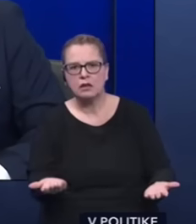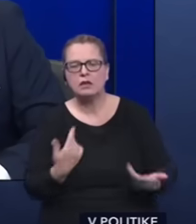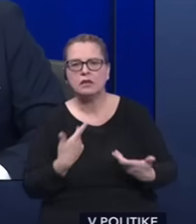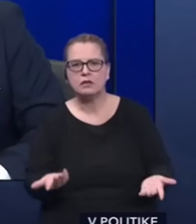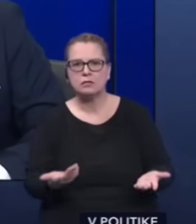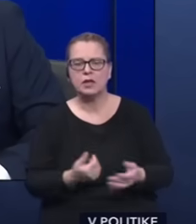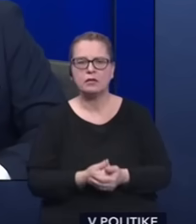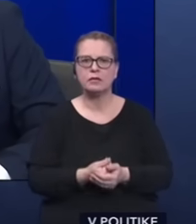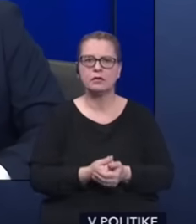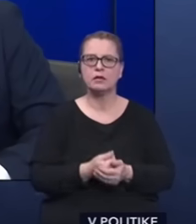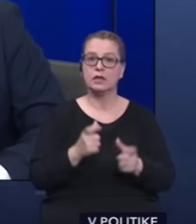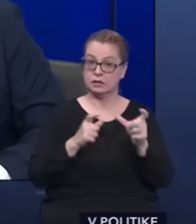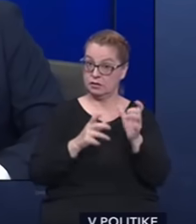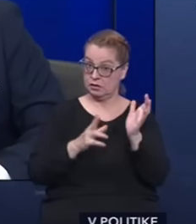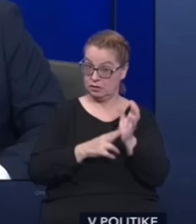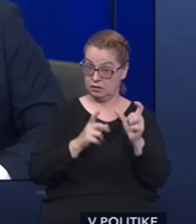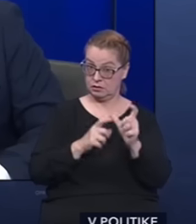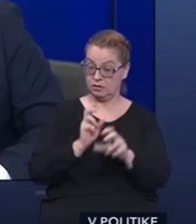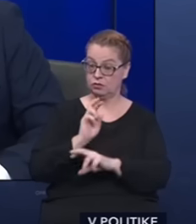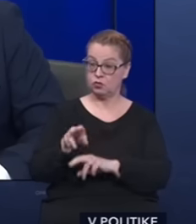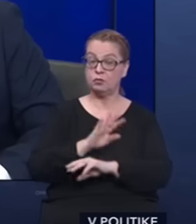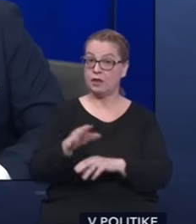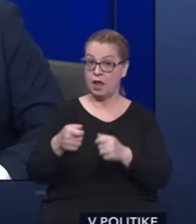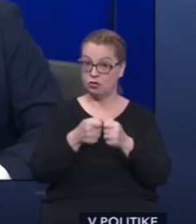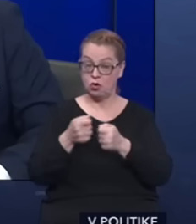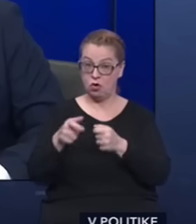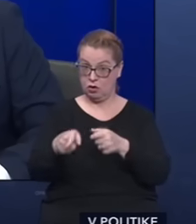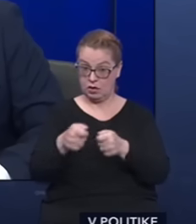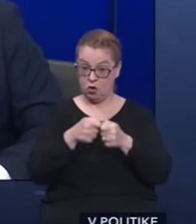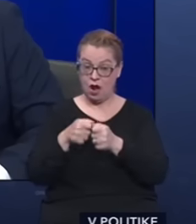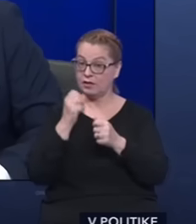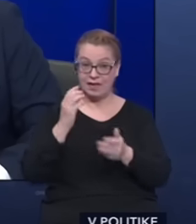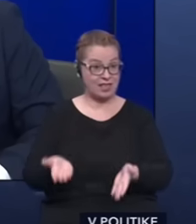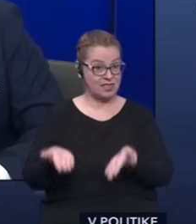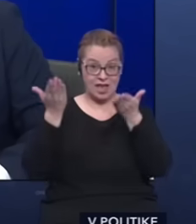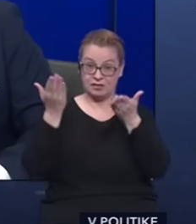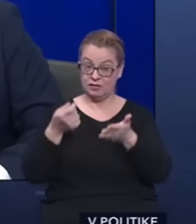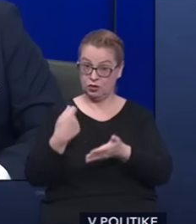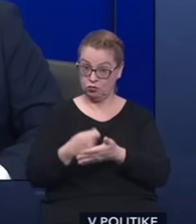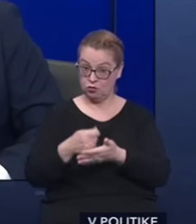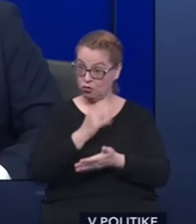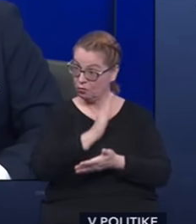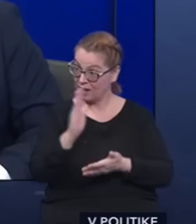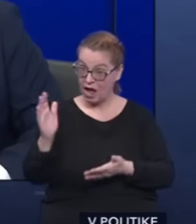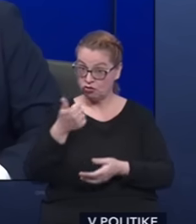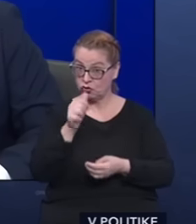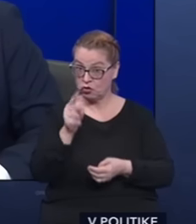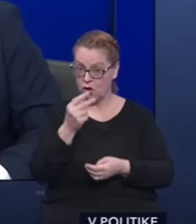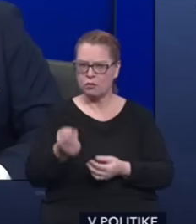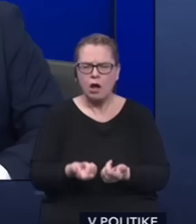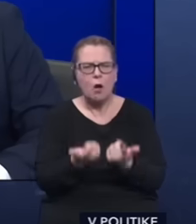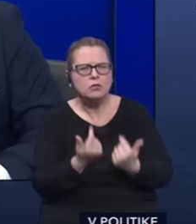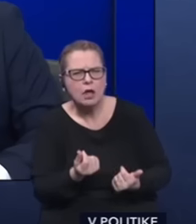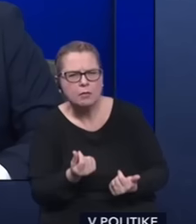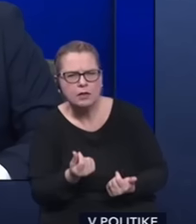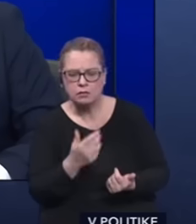SNS pôjde len do tej vlády, ak sa ma pýtate, nezdvihnú dôchodky minimálne o 100 eur mesačne pre každého dôchodcu, tak sa to